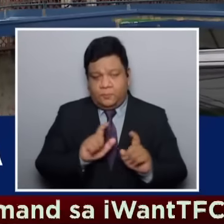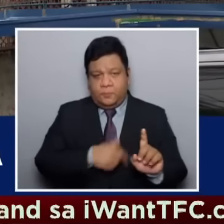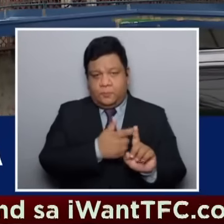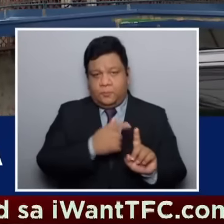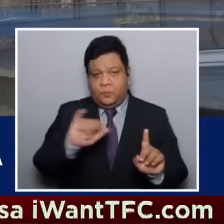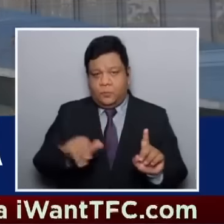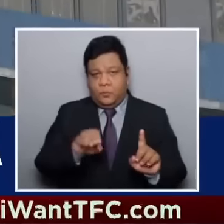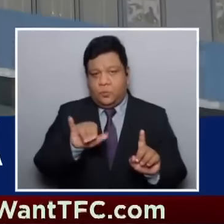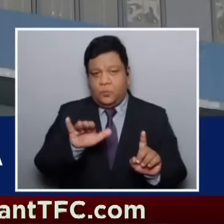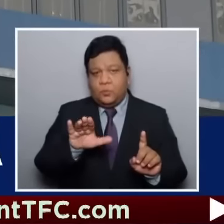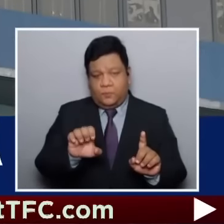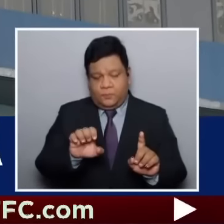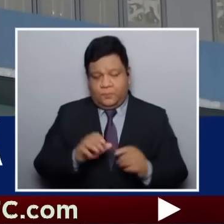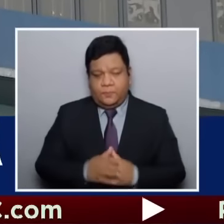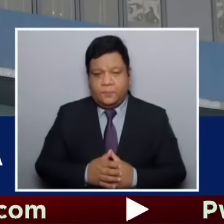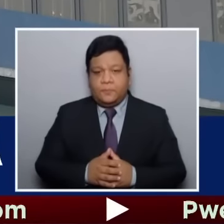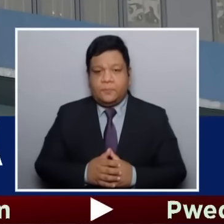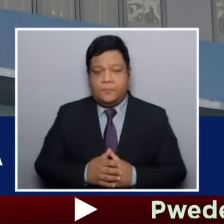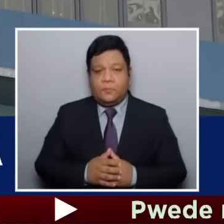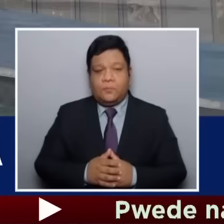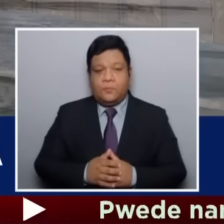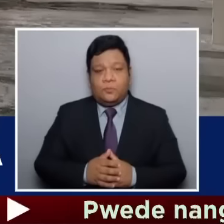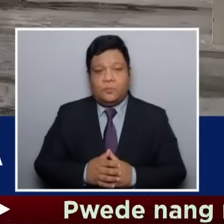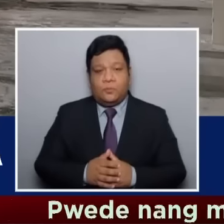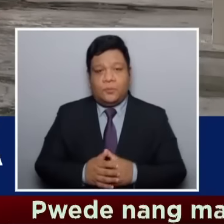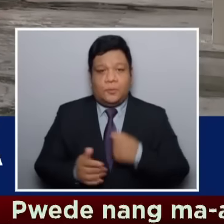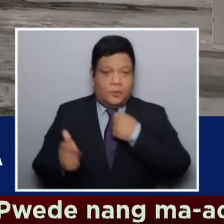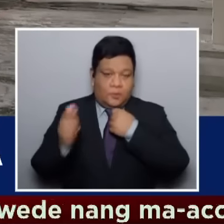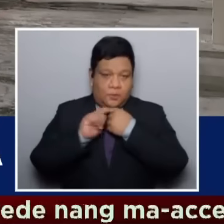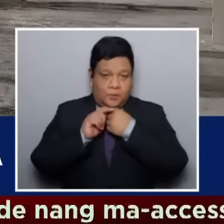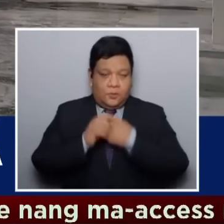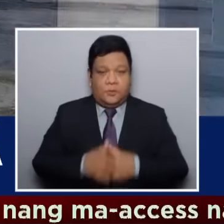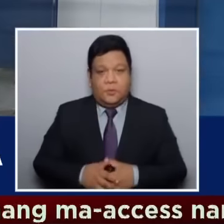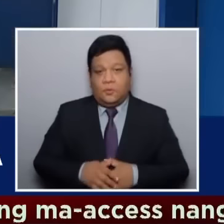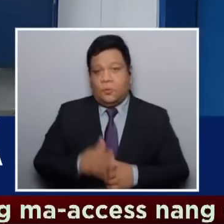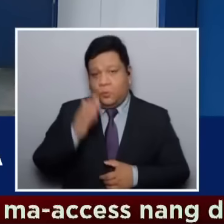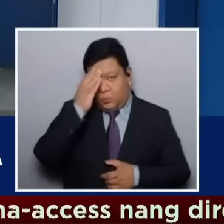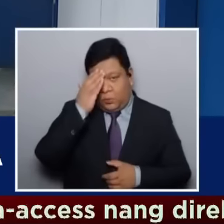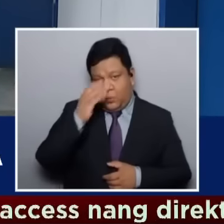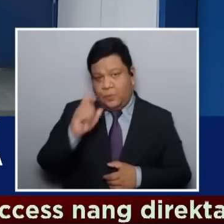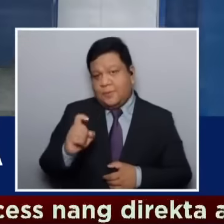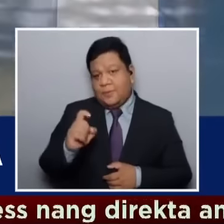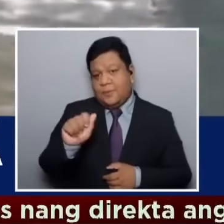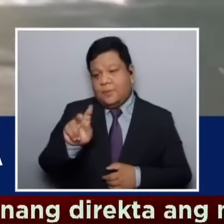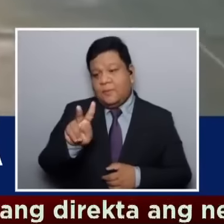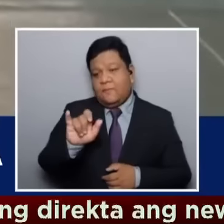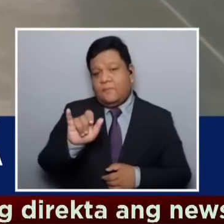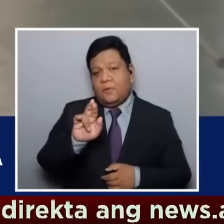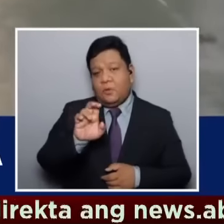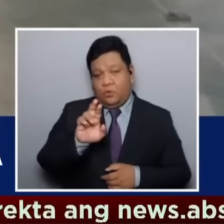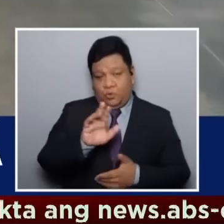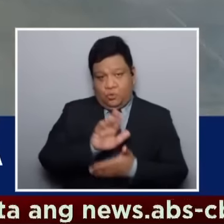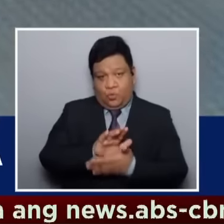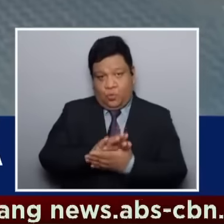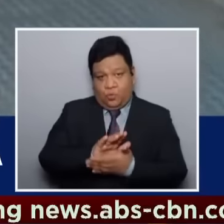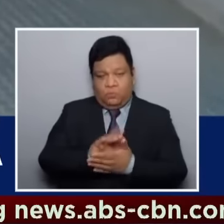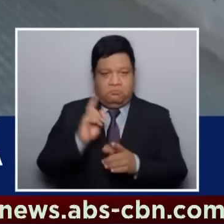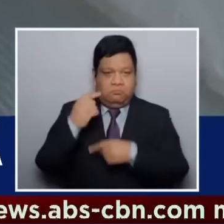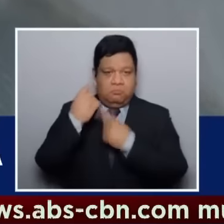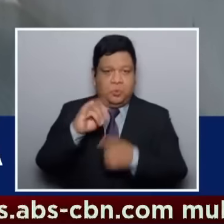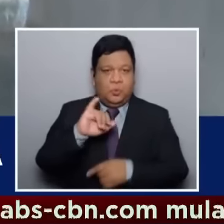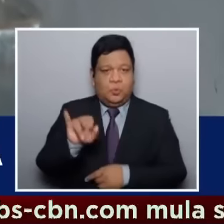June 20 pa nagsimula ang klase sa Xavier School, isang pribadong paaralan sa San Juan City. Todo pag-iigpit ang